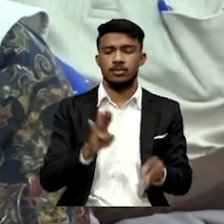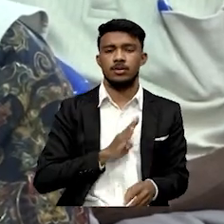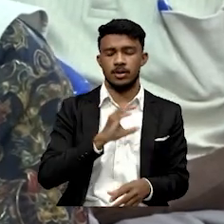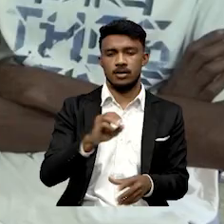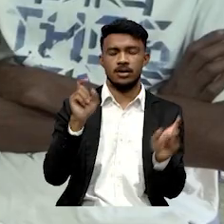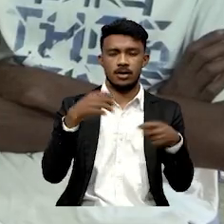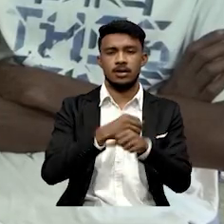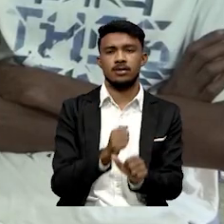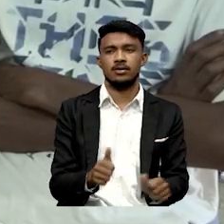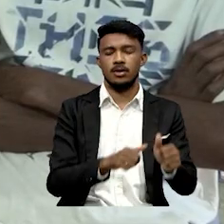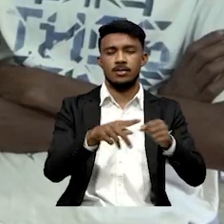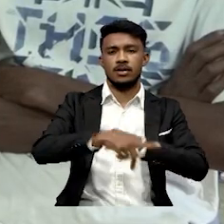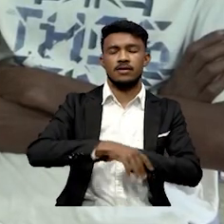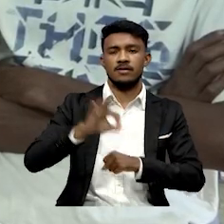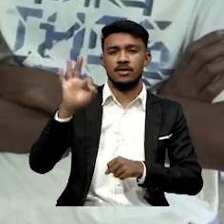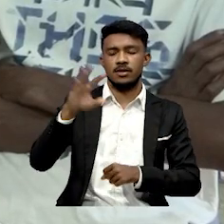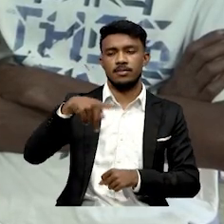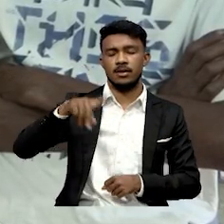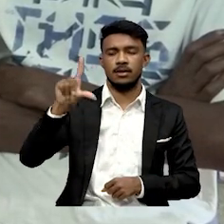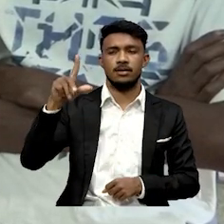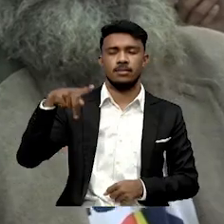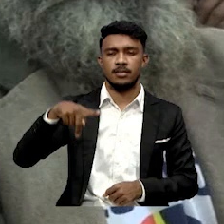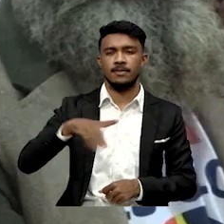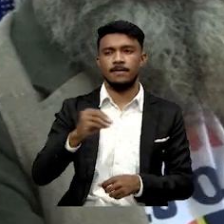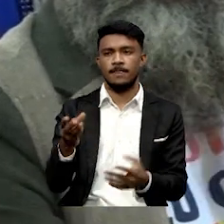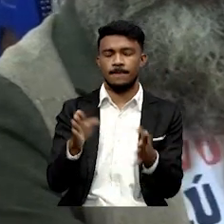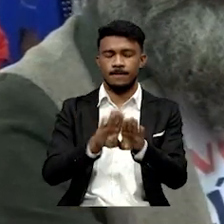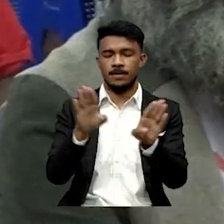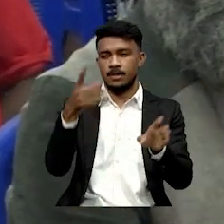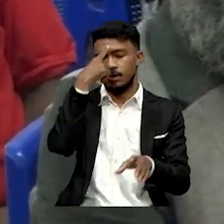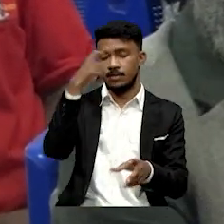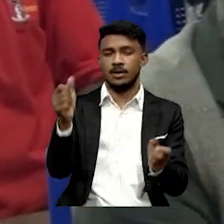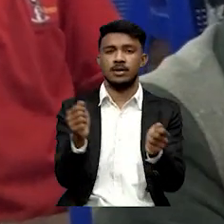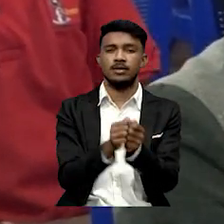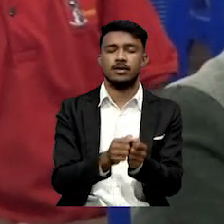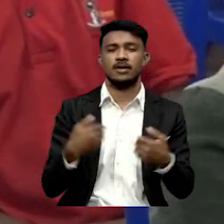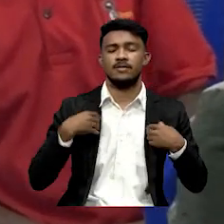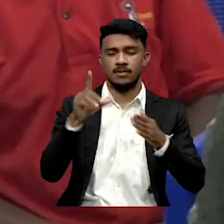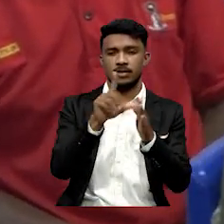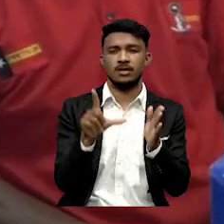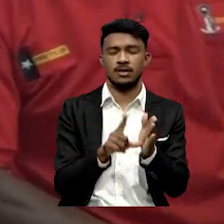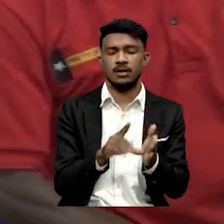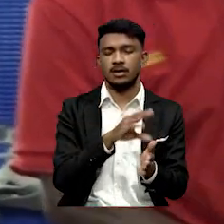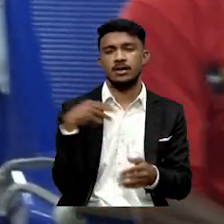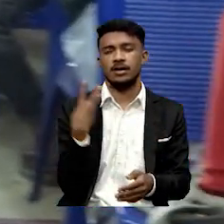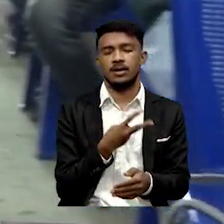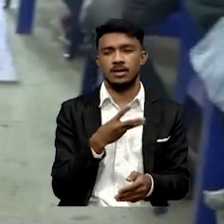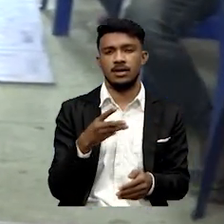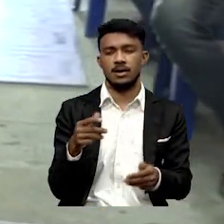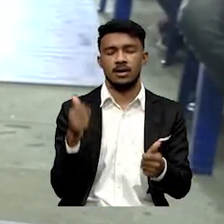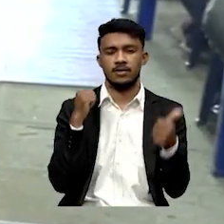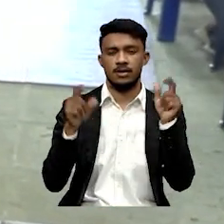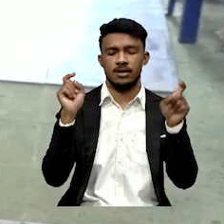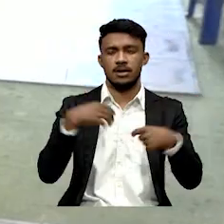Fretiling perbeku si makbok filafari. Tapane saya wana rei. Sira gora regal orda.